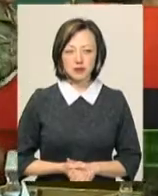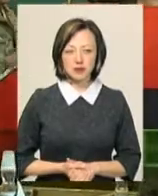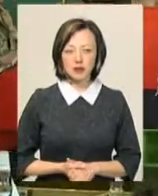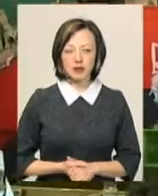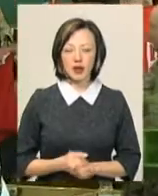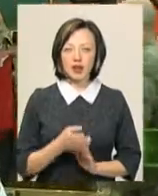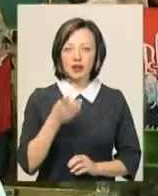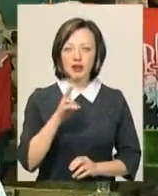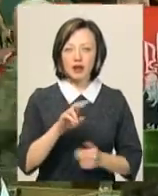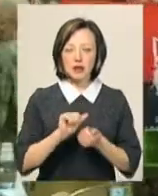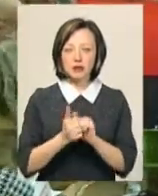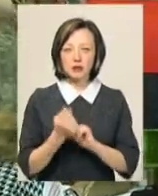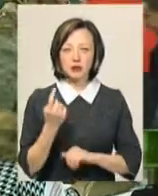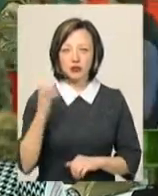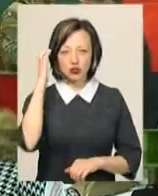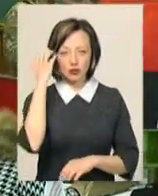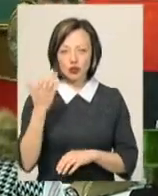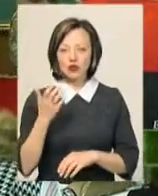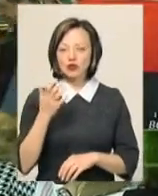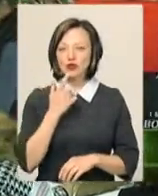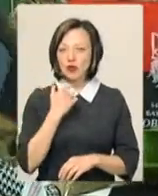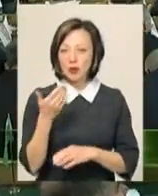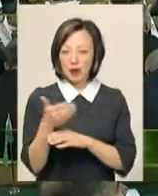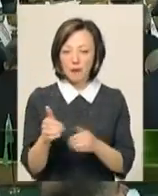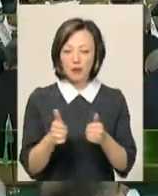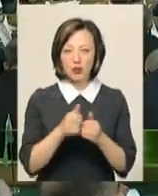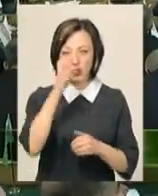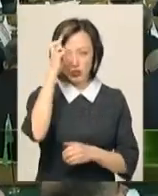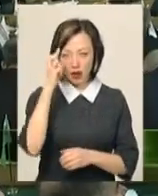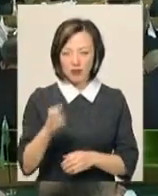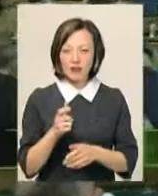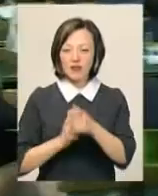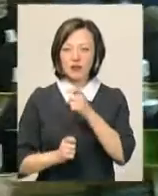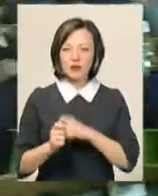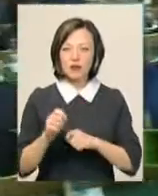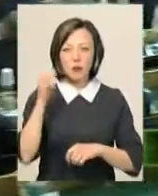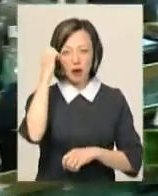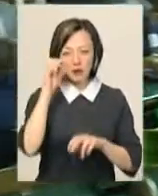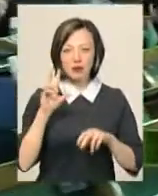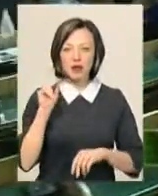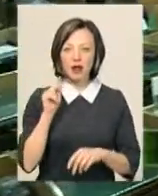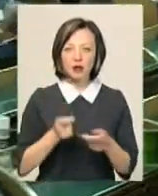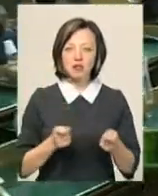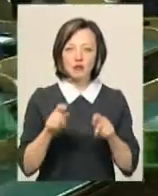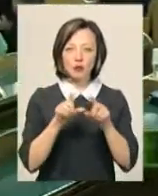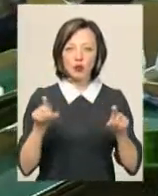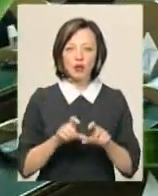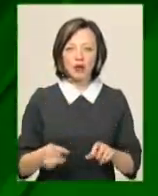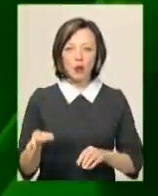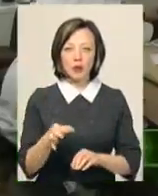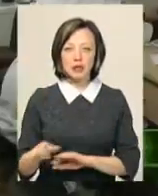Два замість одного. Червоно-чорний прапор поряд з державним вивішуватимуть у пам'ятні дати на адміністративних будівлях